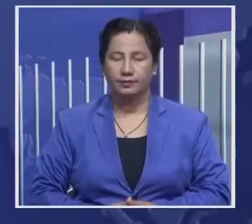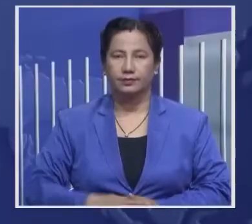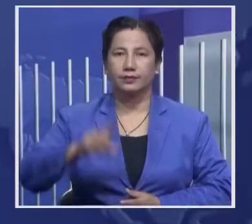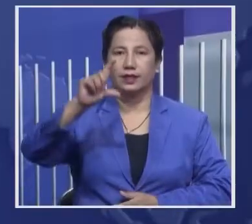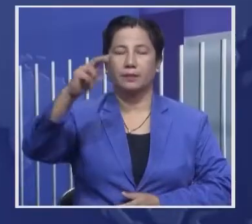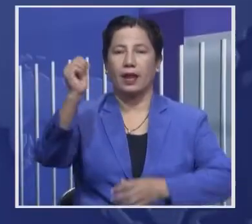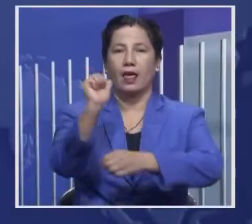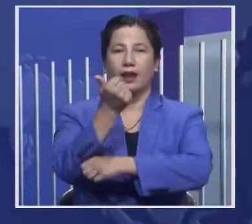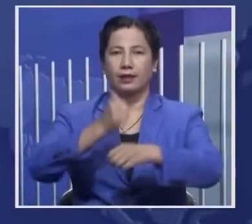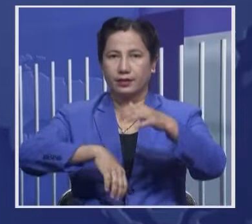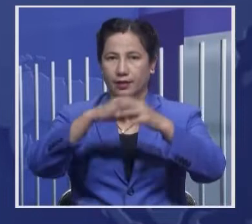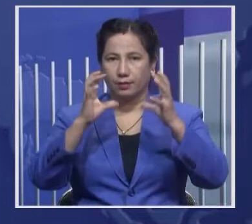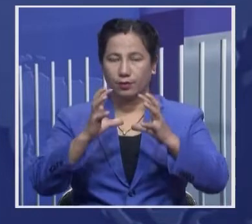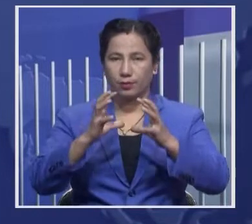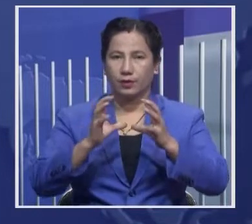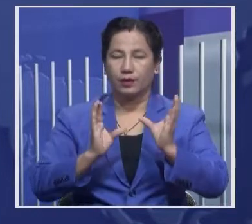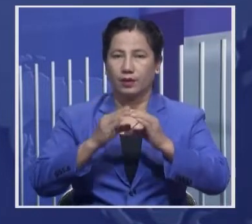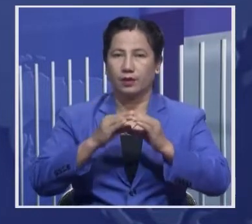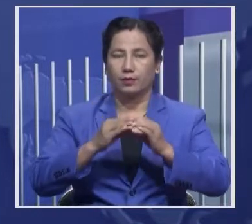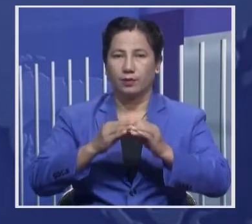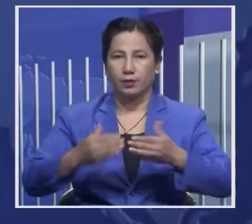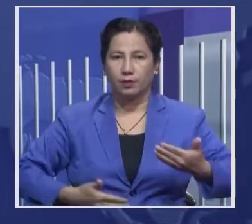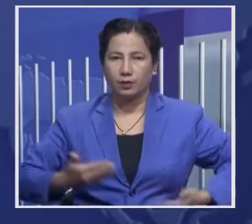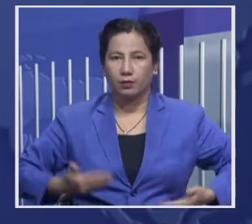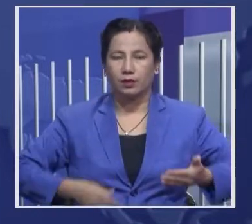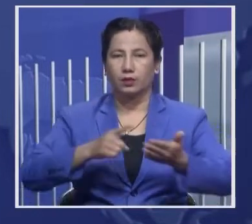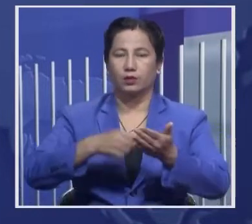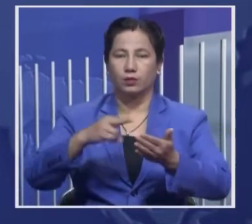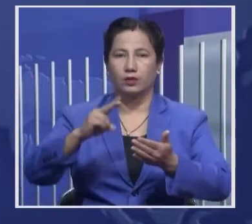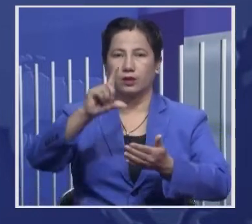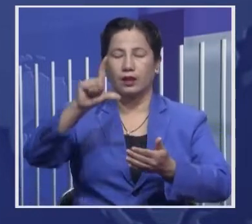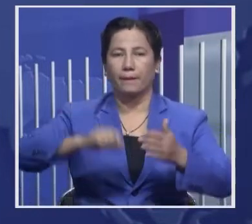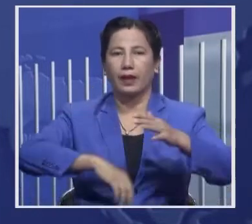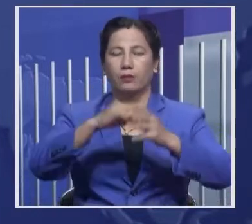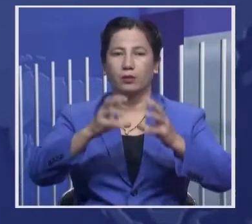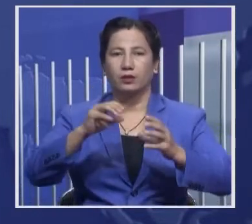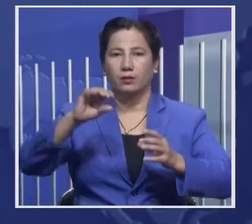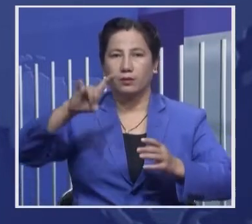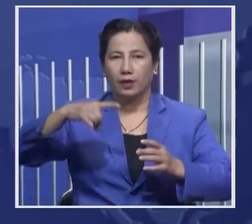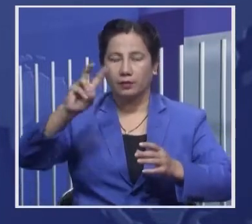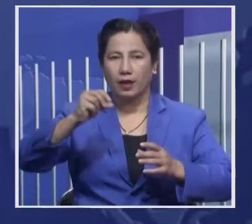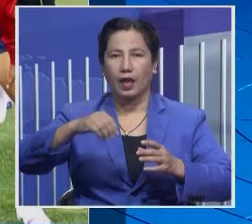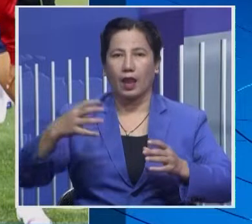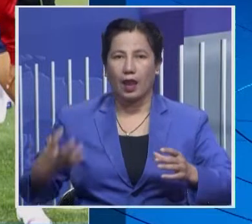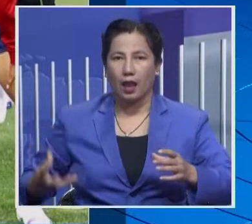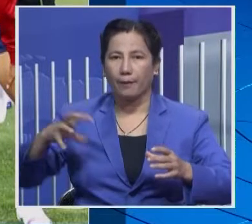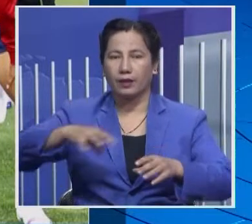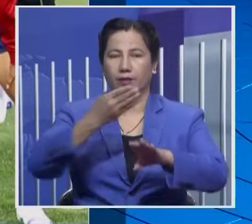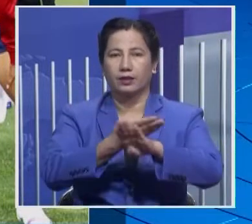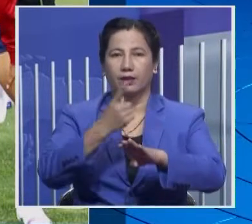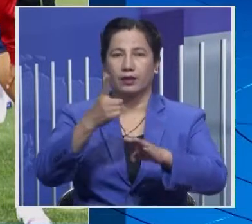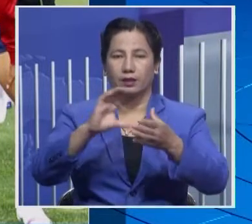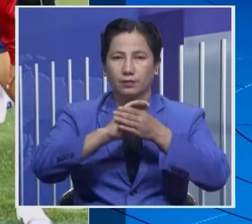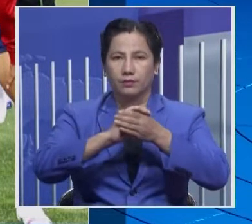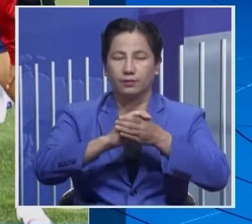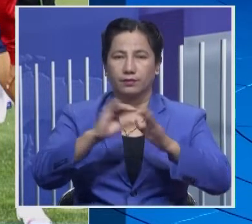नेपाली राष्ट्रिय फुटबल टिमको बन्द प्रशिक्षण बिहिबारबाट सुरु हुने भएको छ। अखिल नेपाल फुटबल संघ एन्फाले बङ्गलादेश विरुद्धको एक मैत्रीपूर्ण